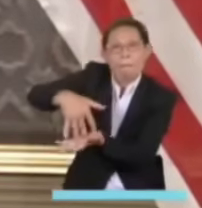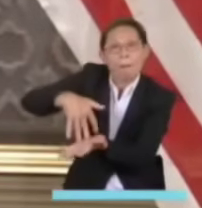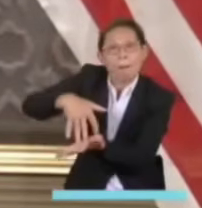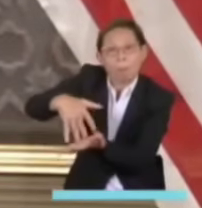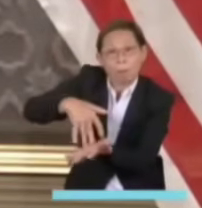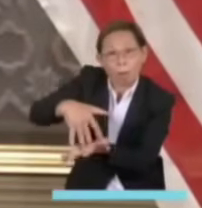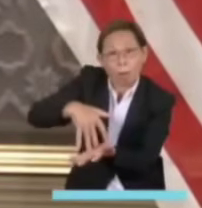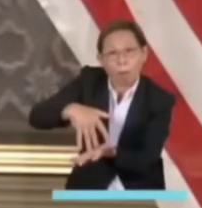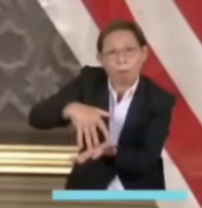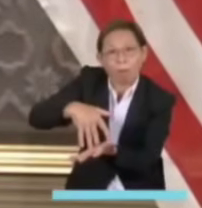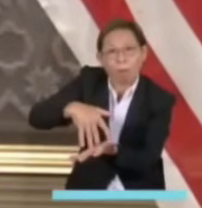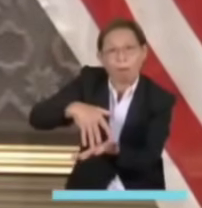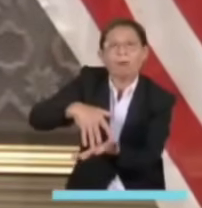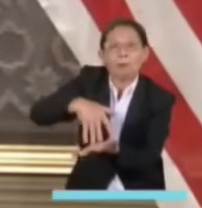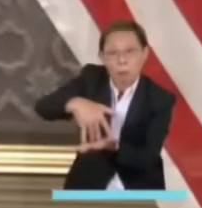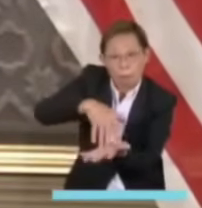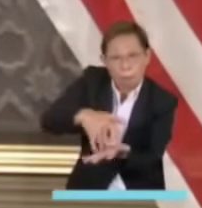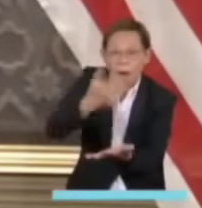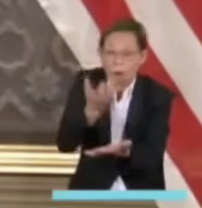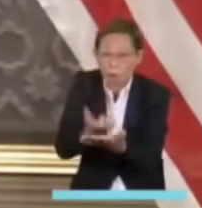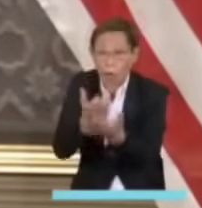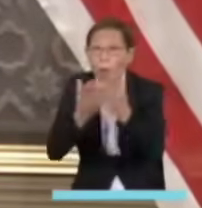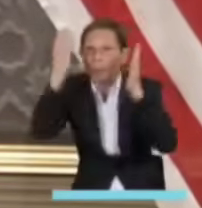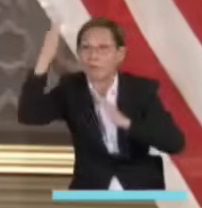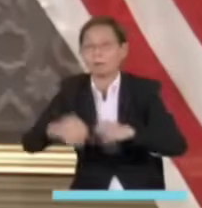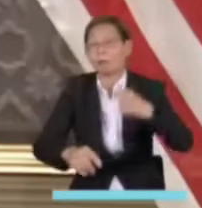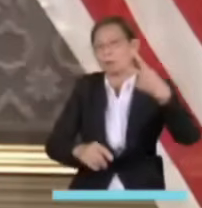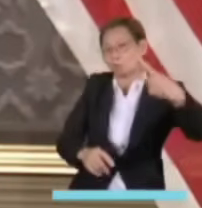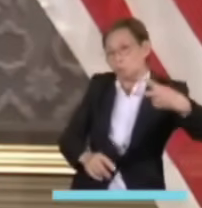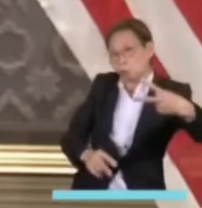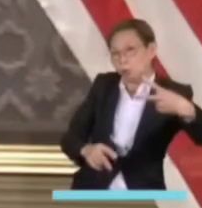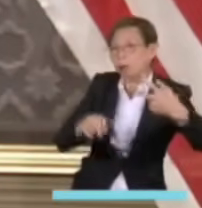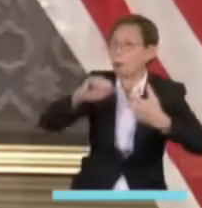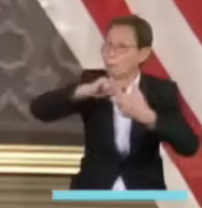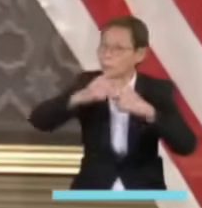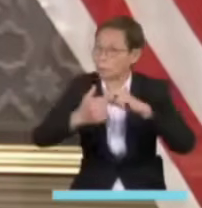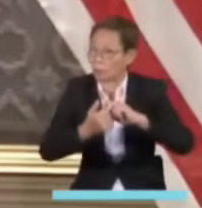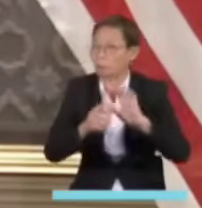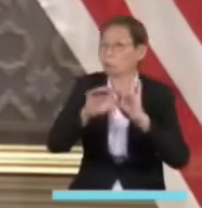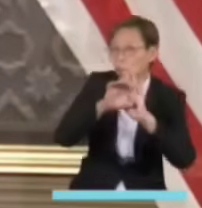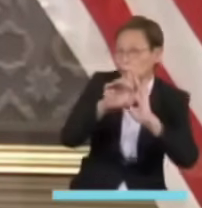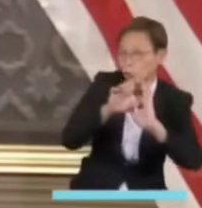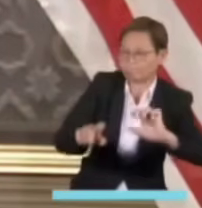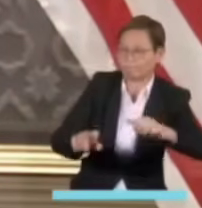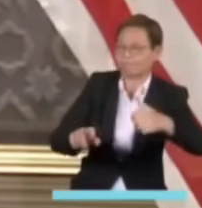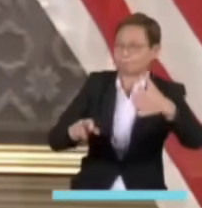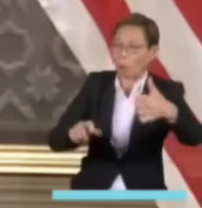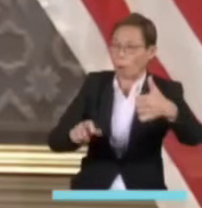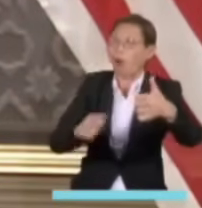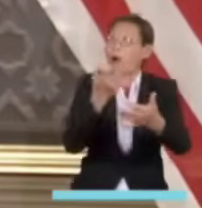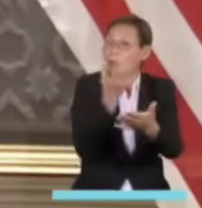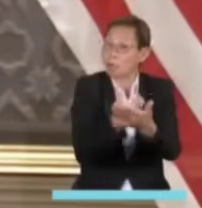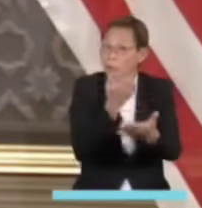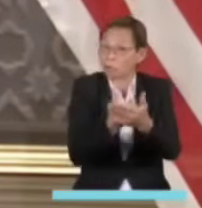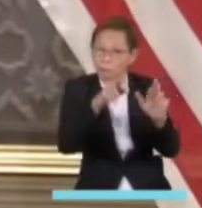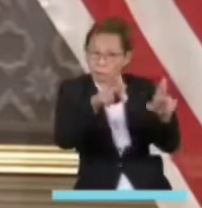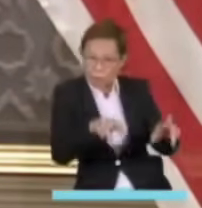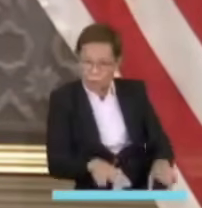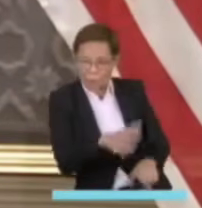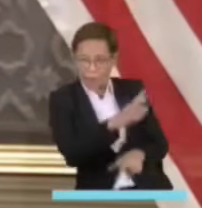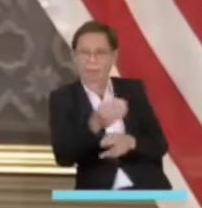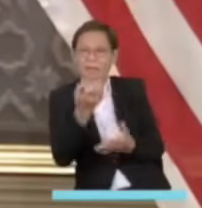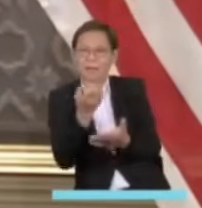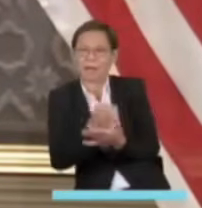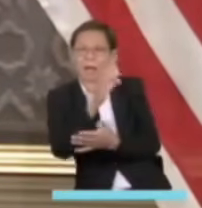sendi dan kekuatan ekonomi negara kita. Ada dua masalah struktural. Pertama, ekonomi rakyat